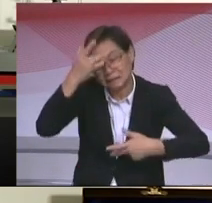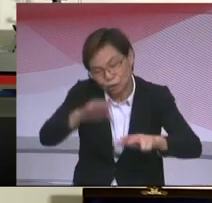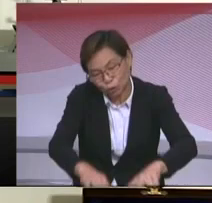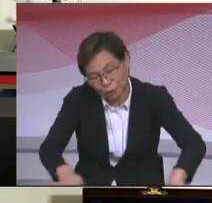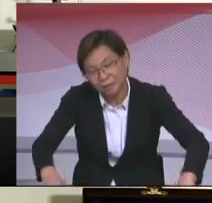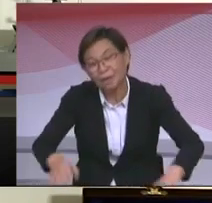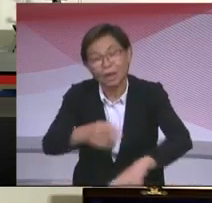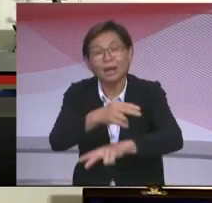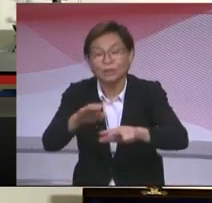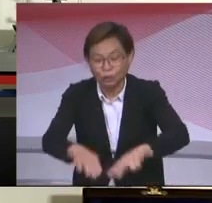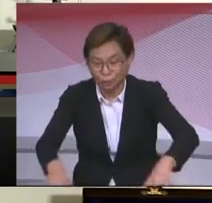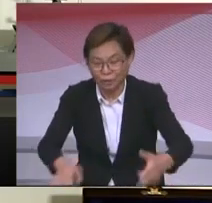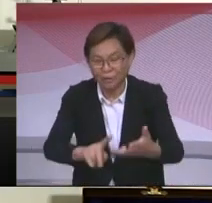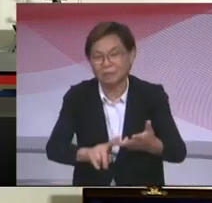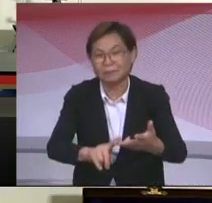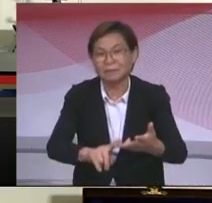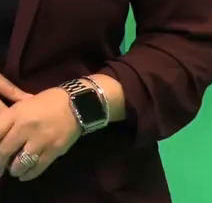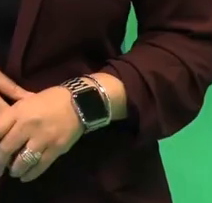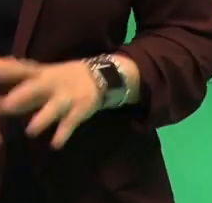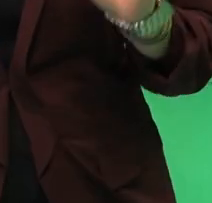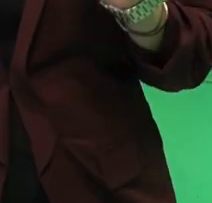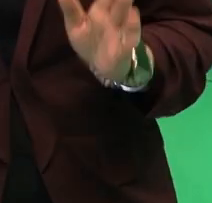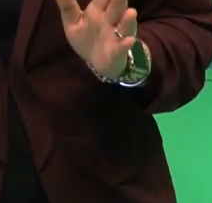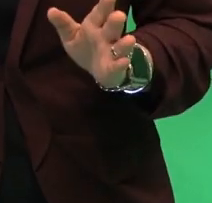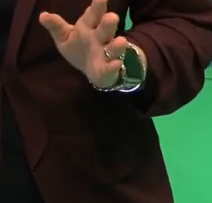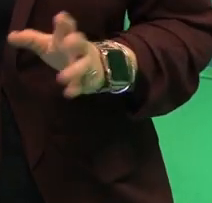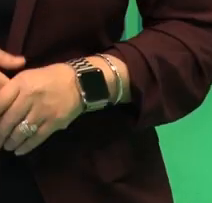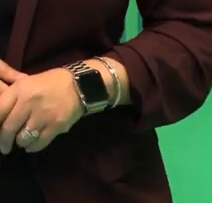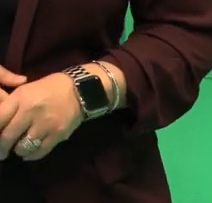pediatrik dan juga gynekologi.